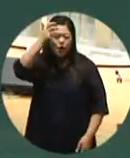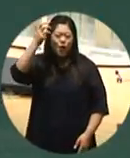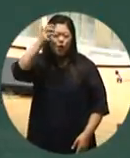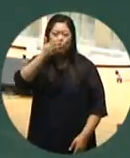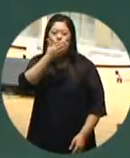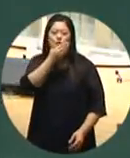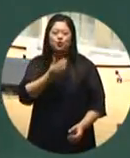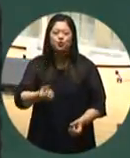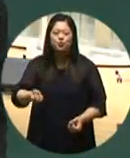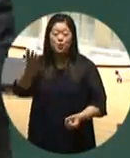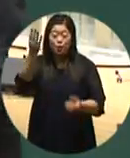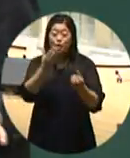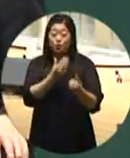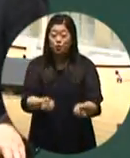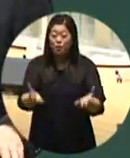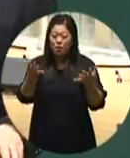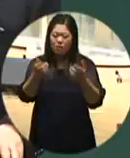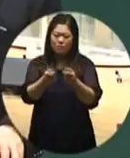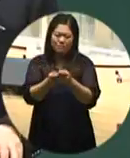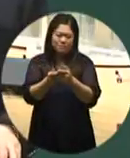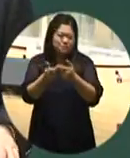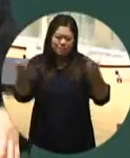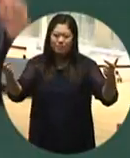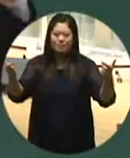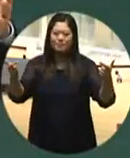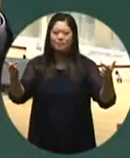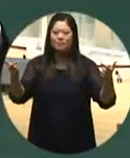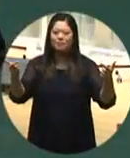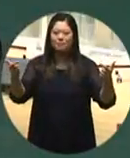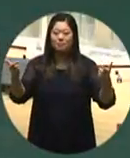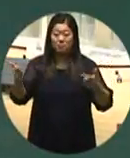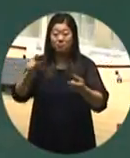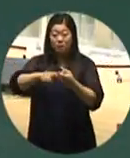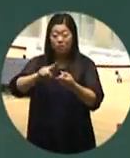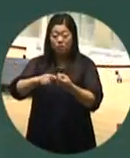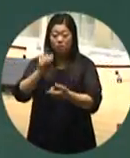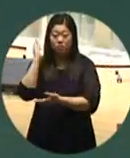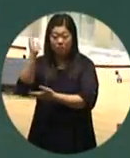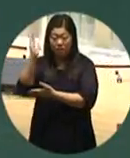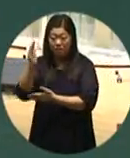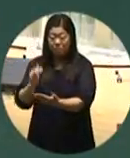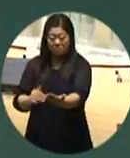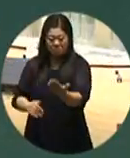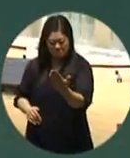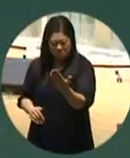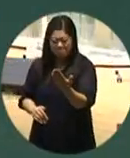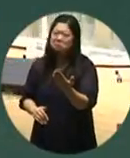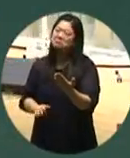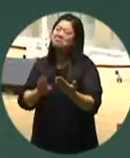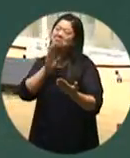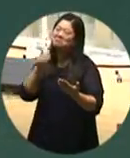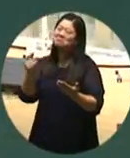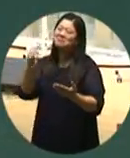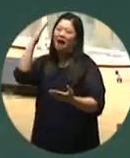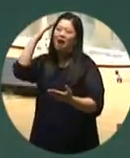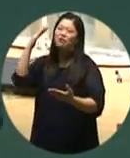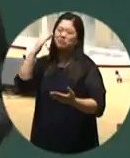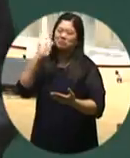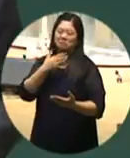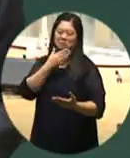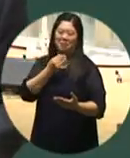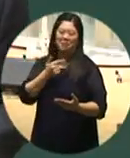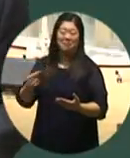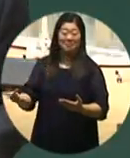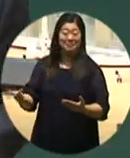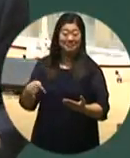also a nation that will bring about great spiritual blessing. 그런 하여튼 뭐. 내가 볼 땐 잘 본 것 같아요. And those are the prophecies that were given